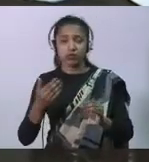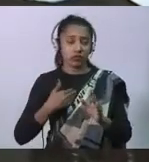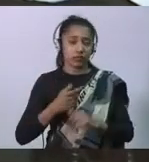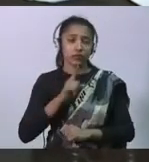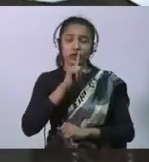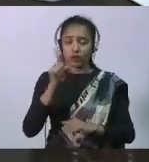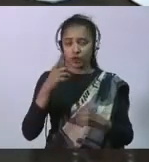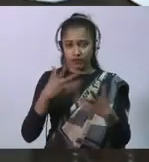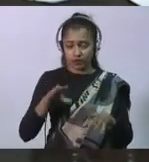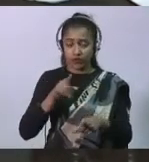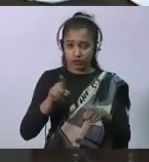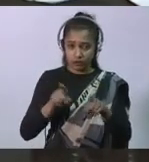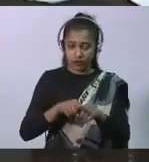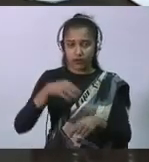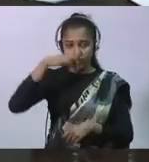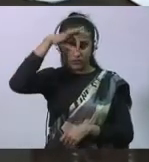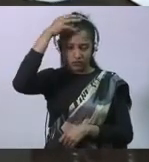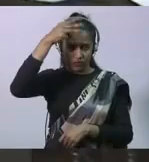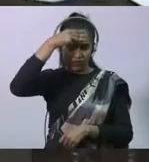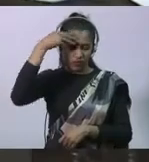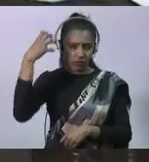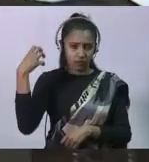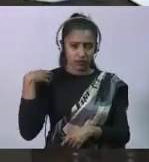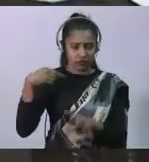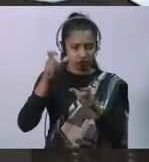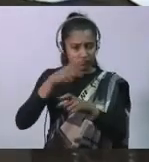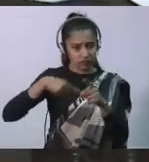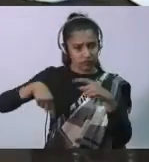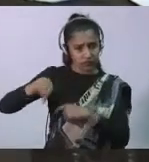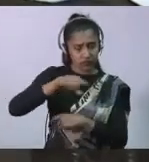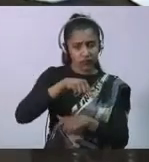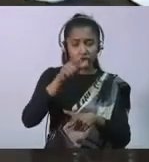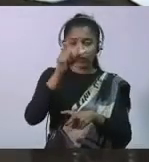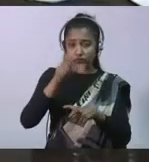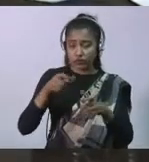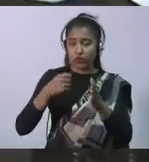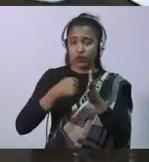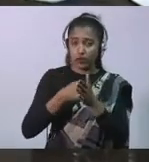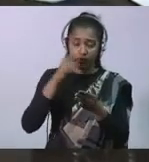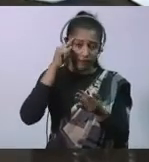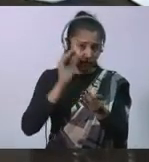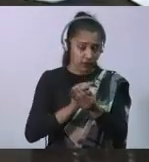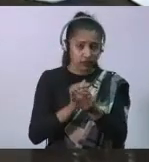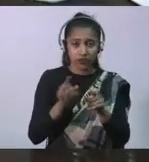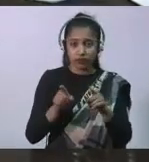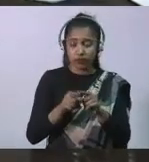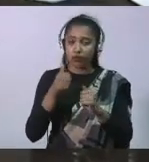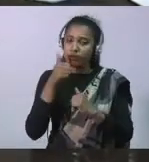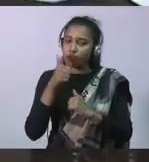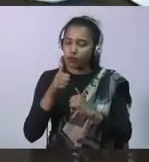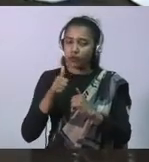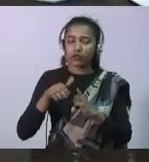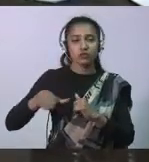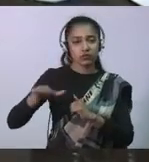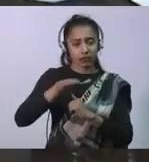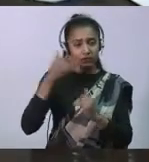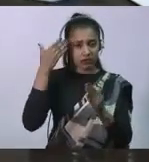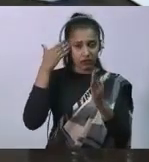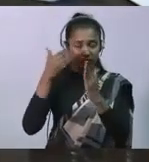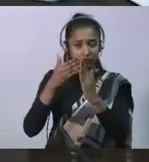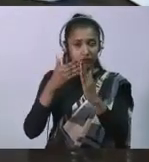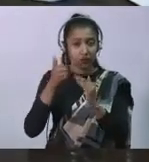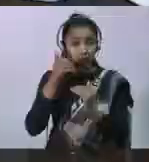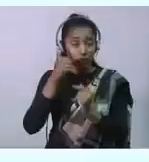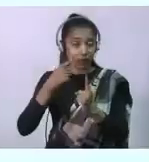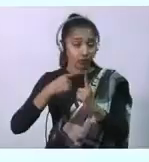සිංහල දෙමළ මුස්ලිම් ප්‍රජාව අතර ජනගරුත්වයේ සුරකින සාධාරණ සමාජයක් වෙනුවෙන් දියුණු